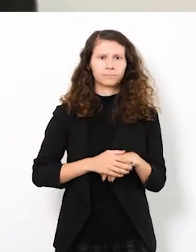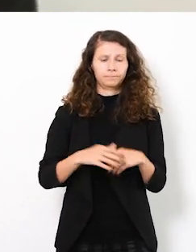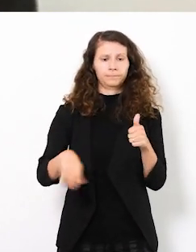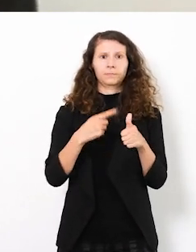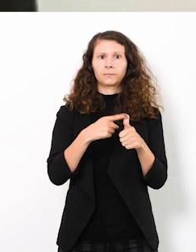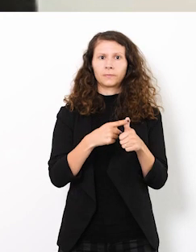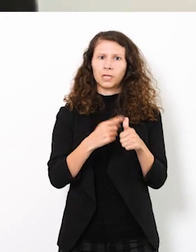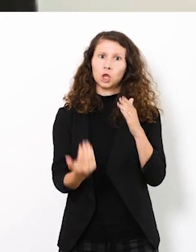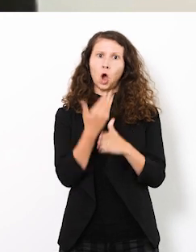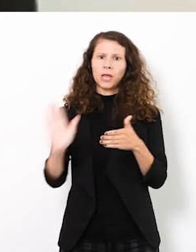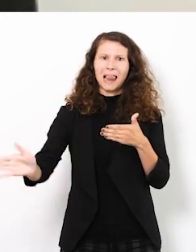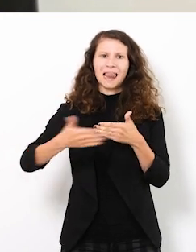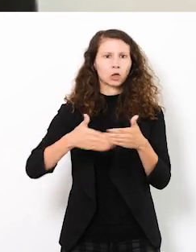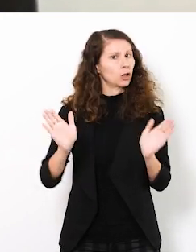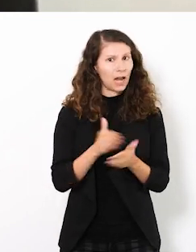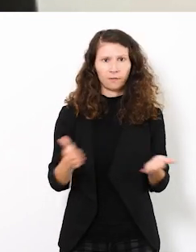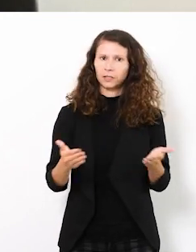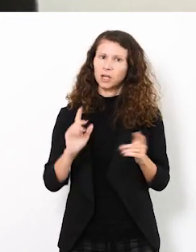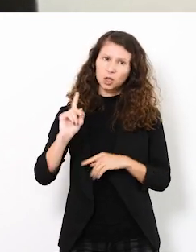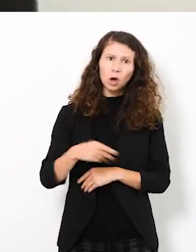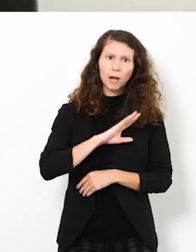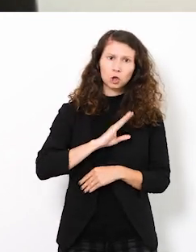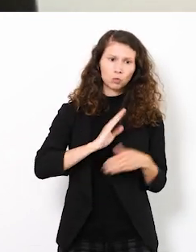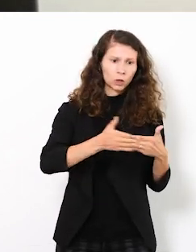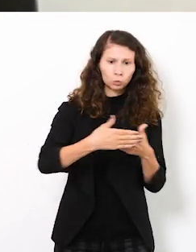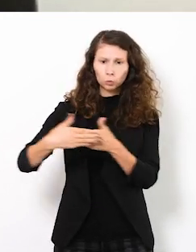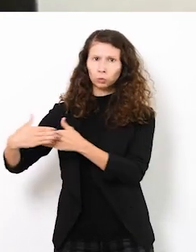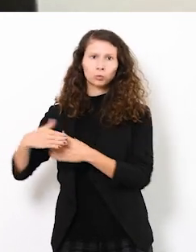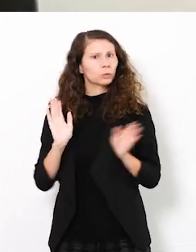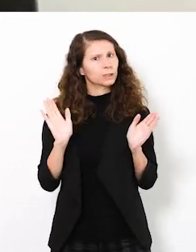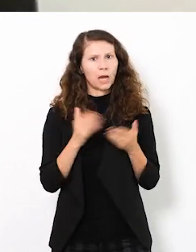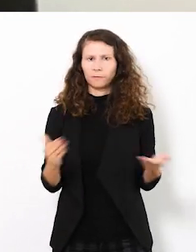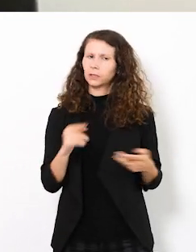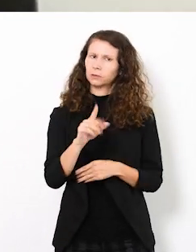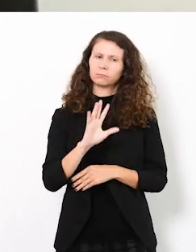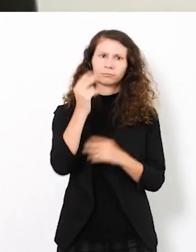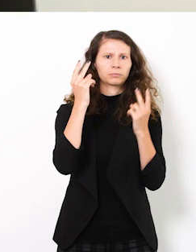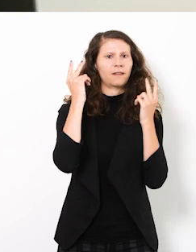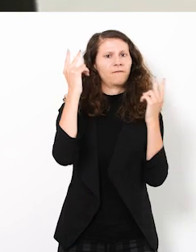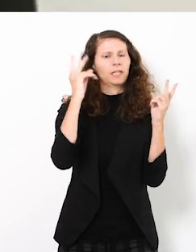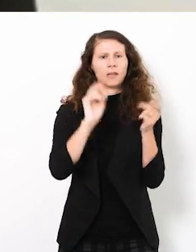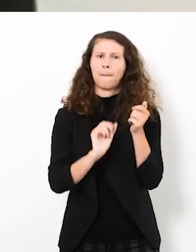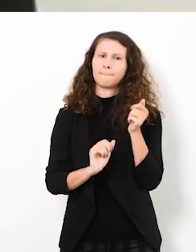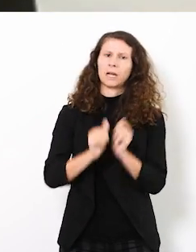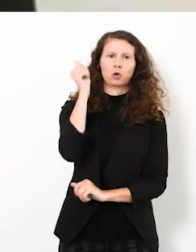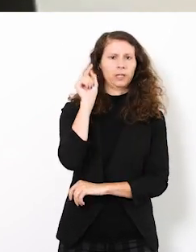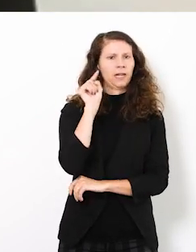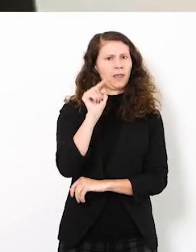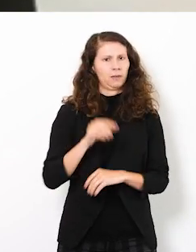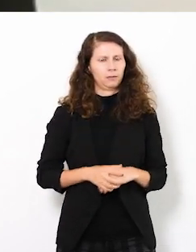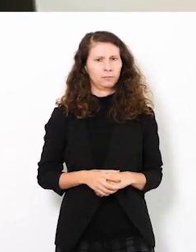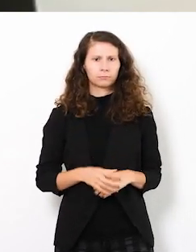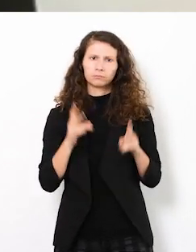einem neuen Lockdown, zu neuen Schulschließungen kommt. Das ist, glaube ich, jetzt oberste Priorität durch